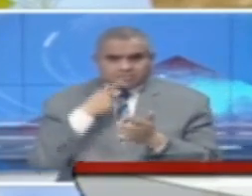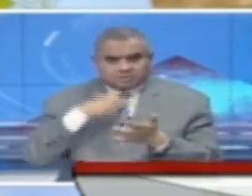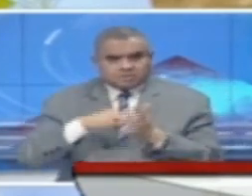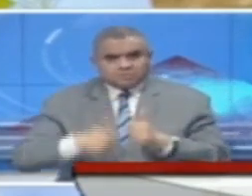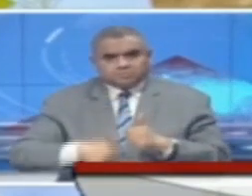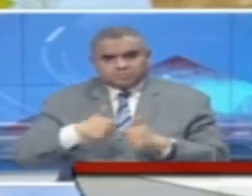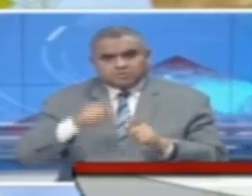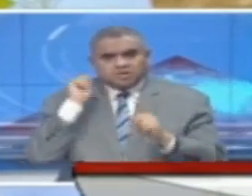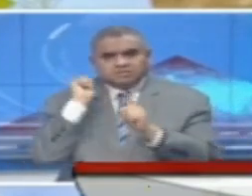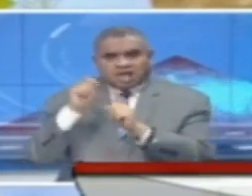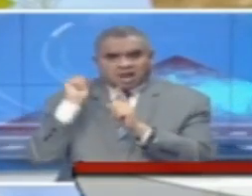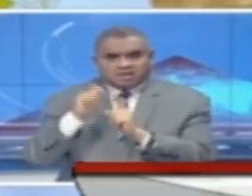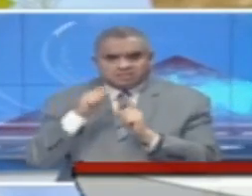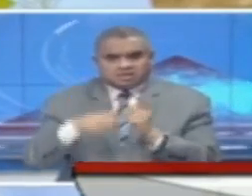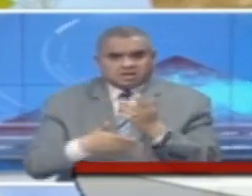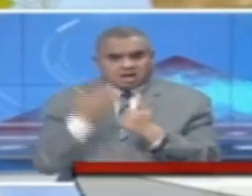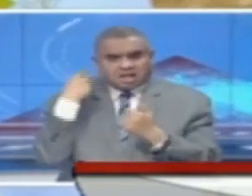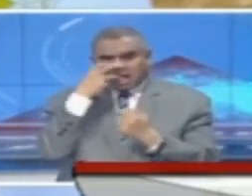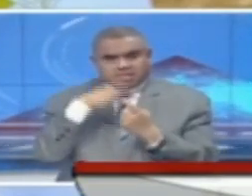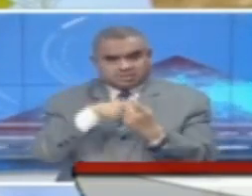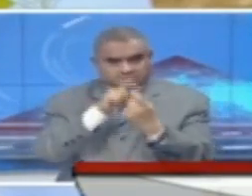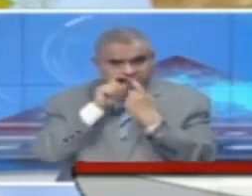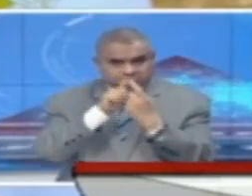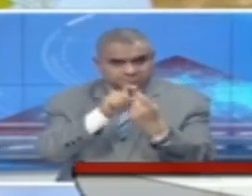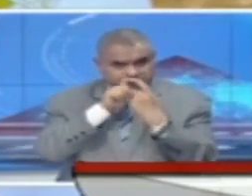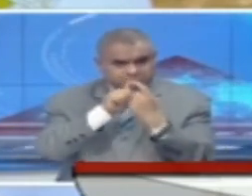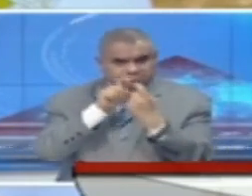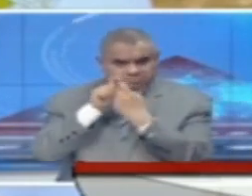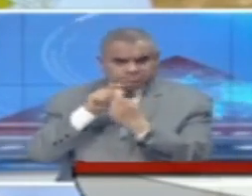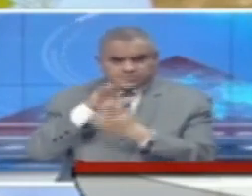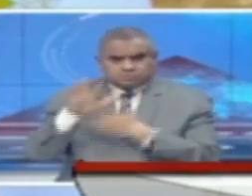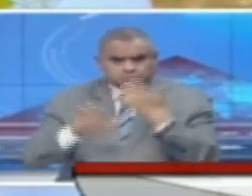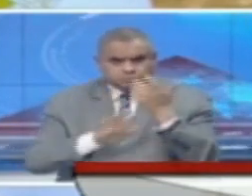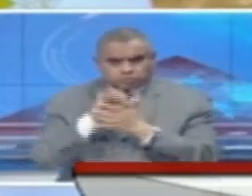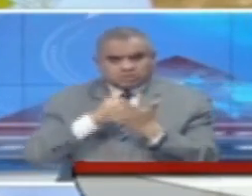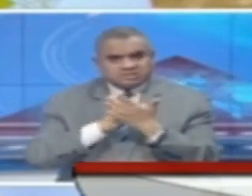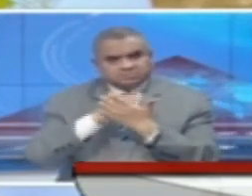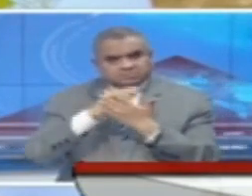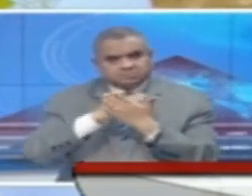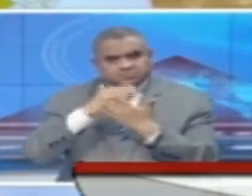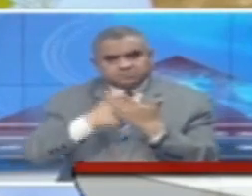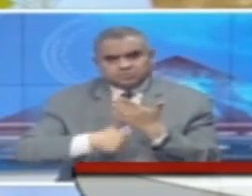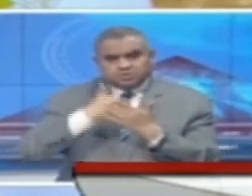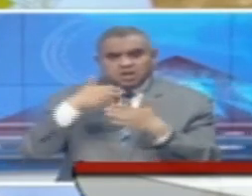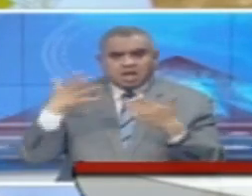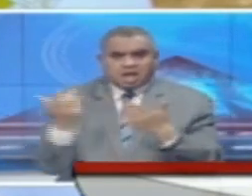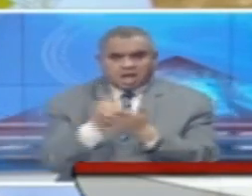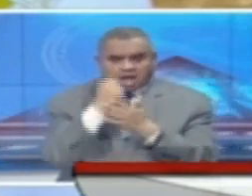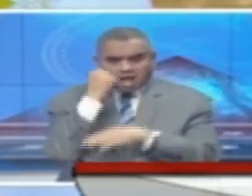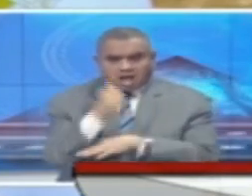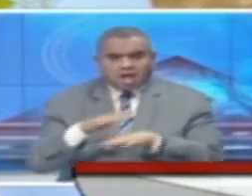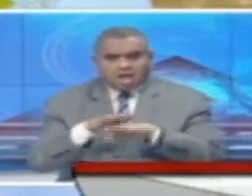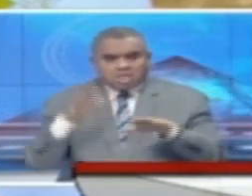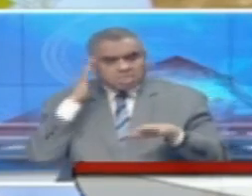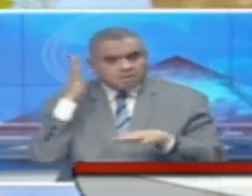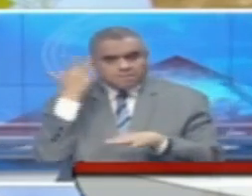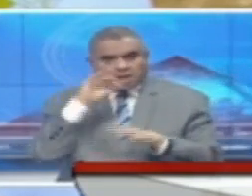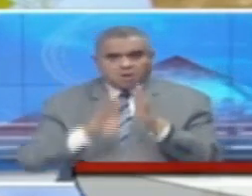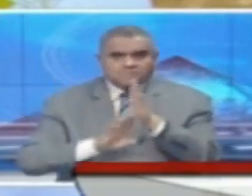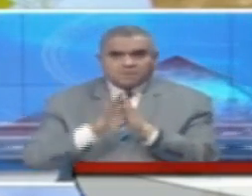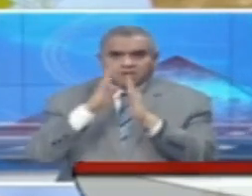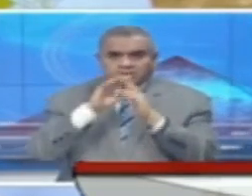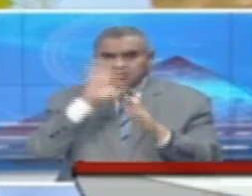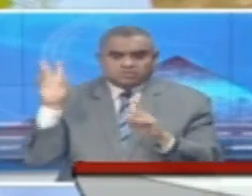بالفعل. نعم. احنا تخطينا مراحل كثيرة اصبحت مبهرة للجميع، واصبحت مصر تمثل نموذج كل الدول